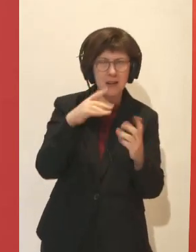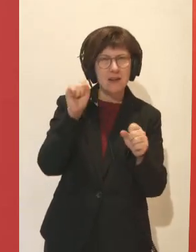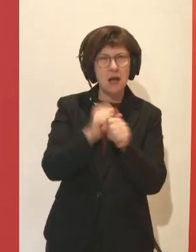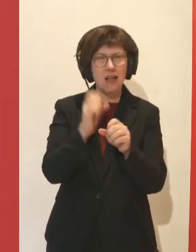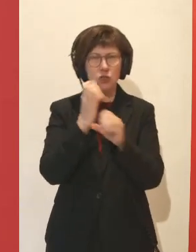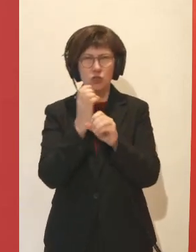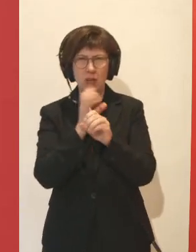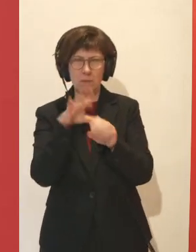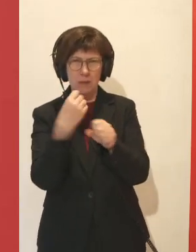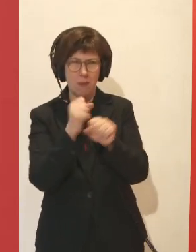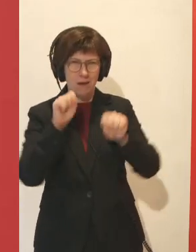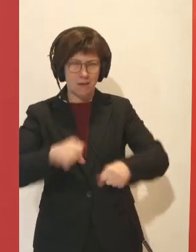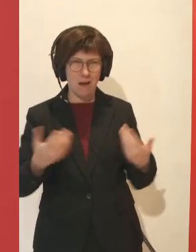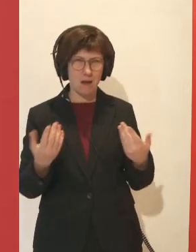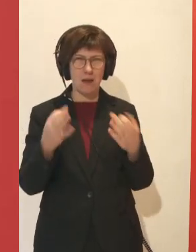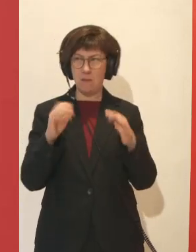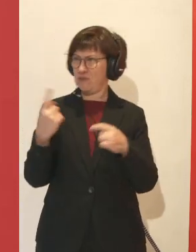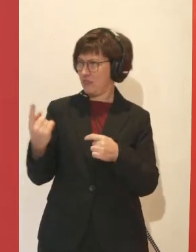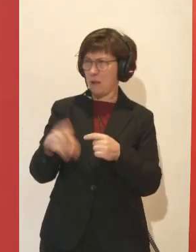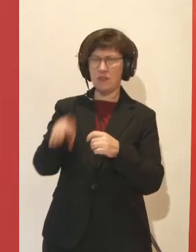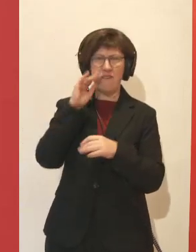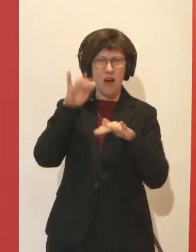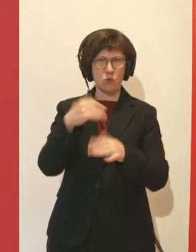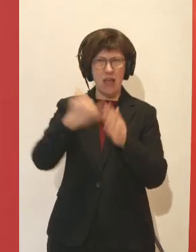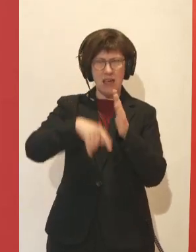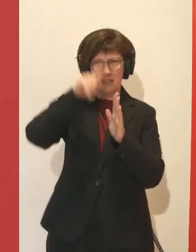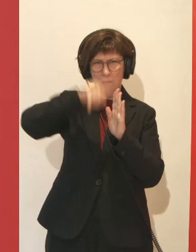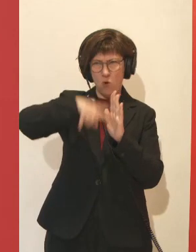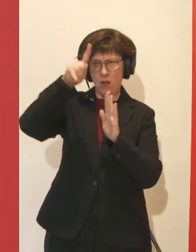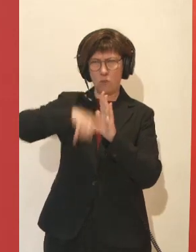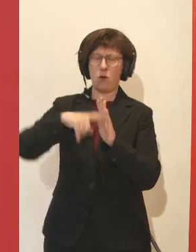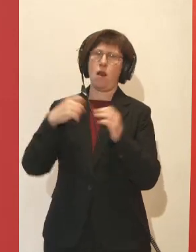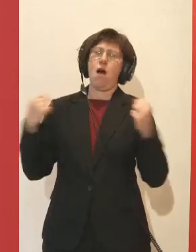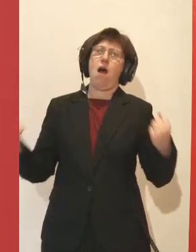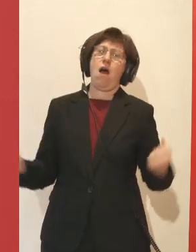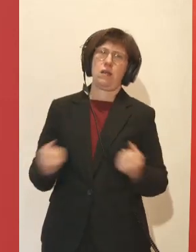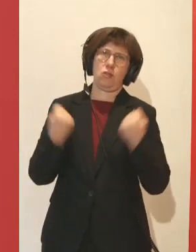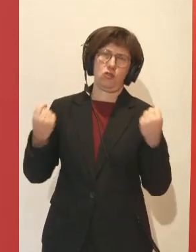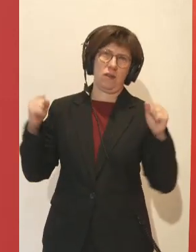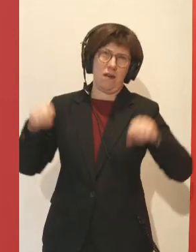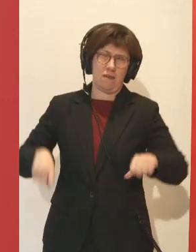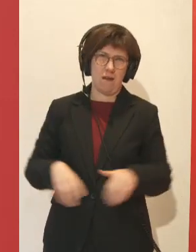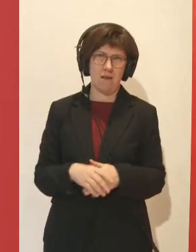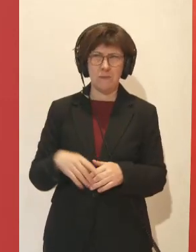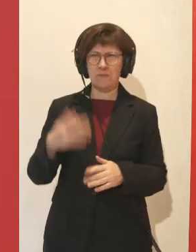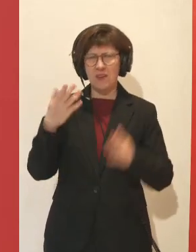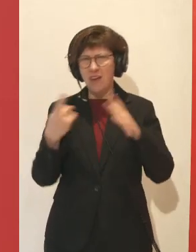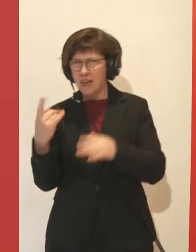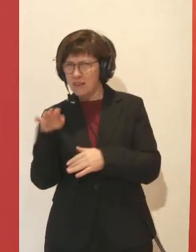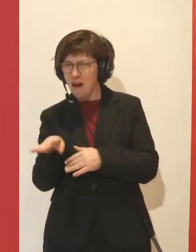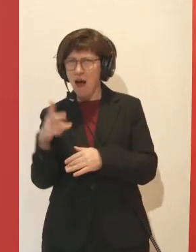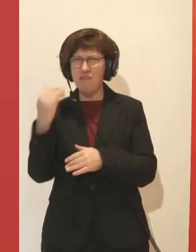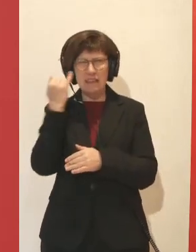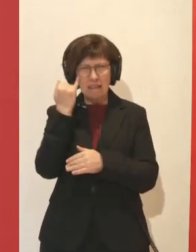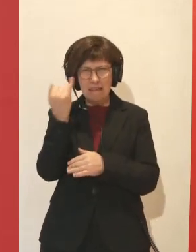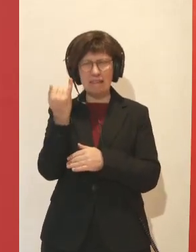Chat beteiligen. Und du hast bestimmt auch Erfahrungen gemacht in den letzten Monaten, wie anstrengend das manchmal sein kann. Hast du vielleicht einen Tipp